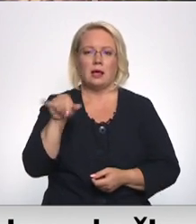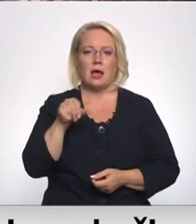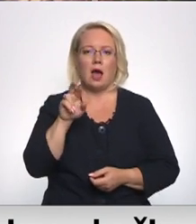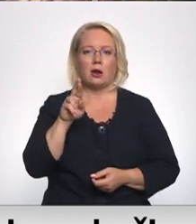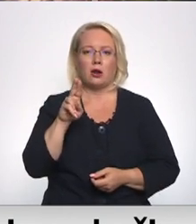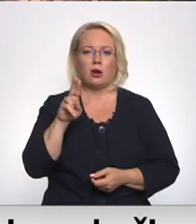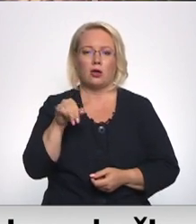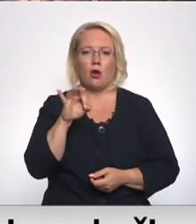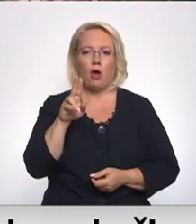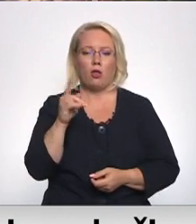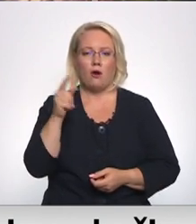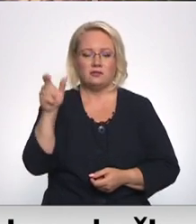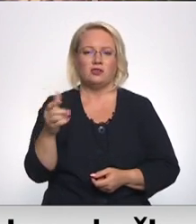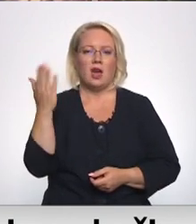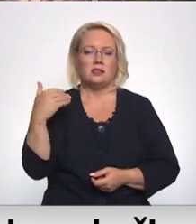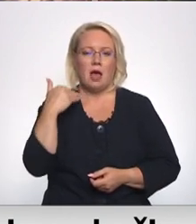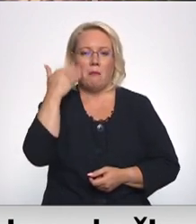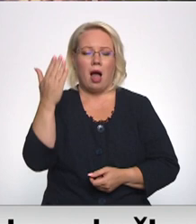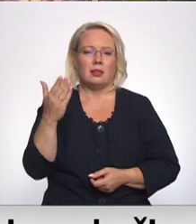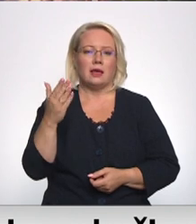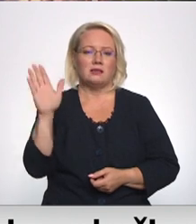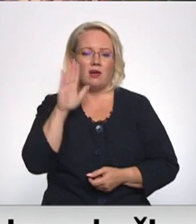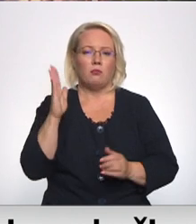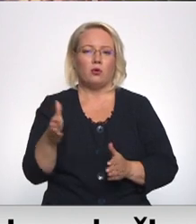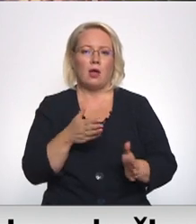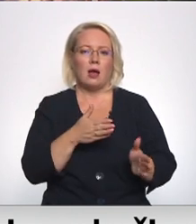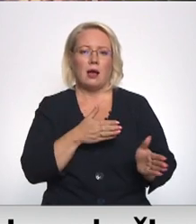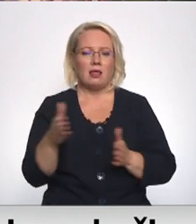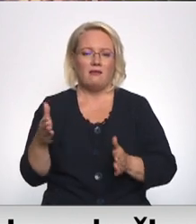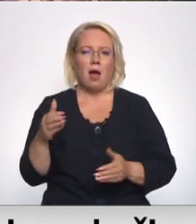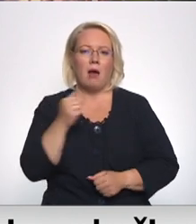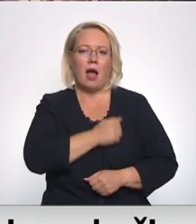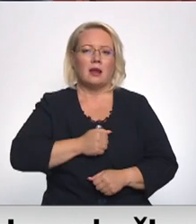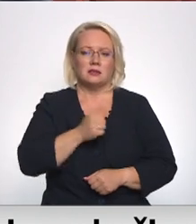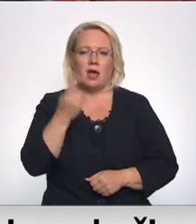Viņš aicināja Baltijas valstis būt gatavām iespējamai agresijai no Putina Krievijas.